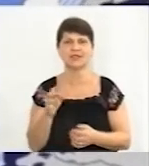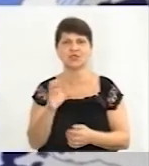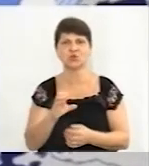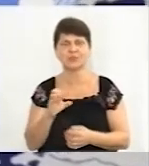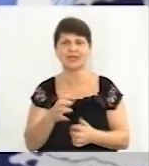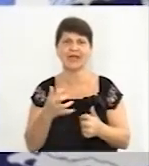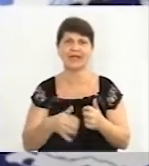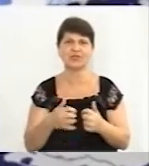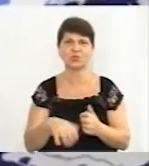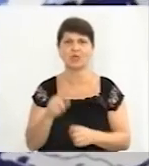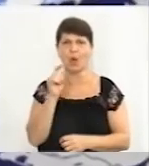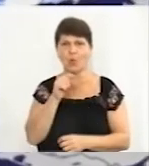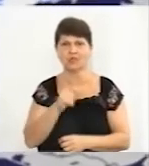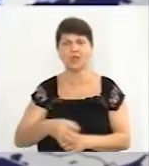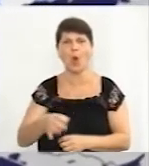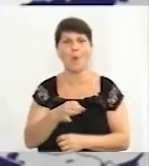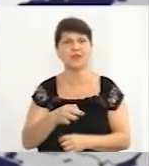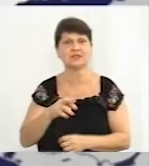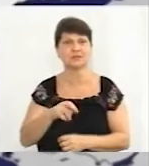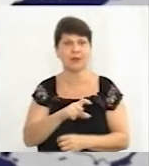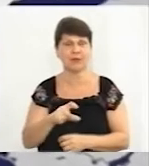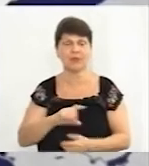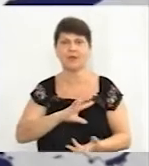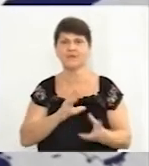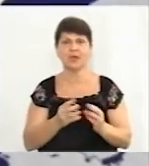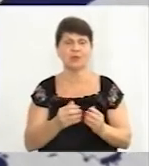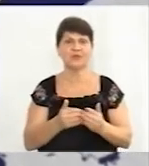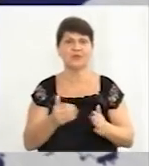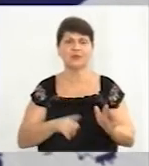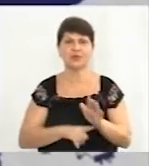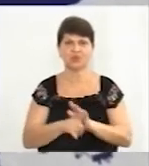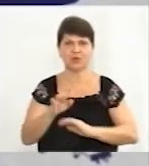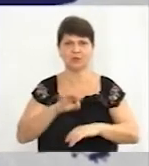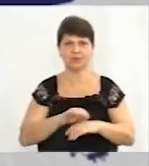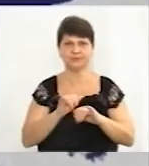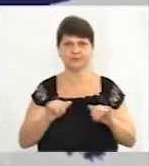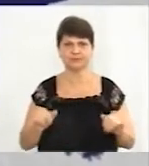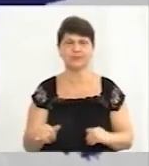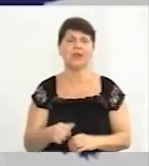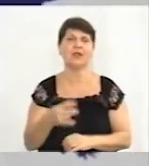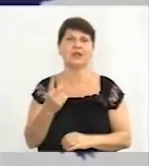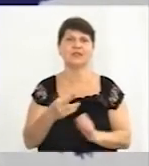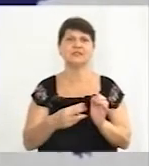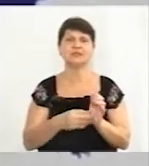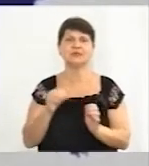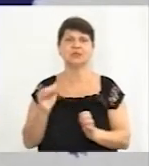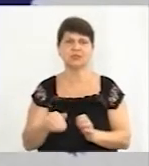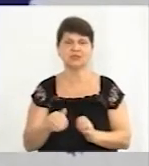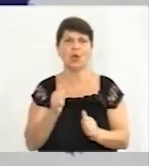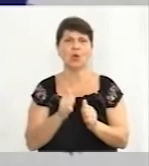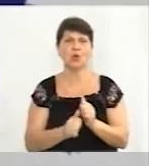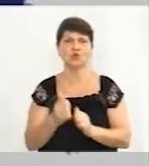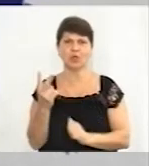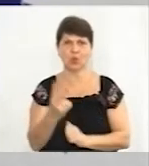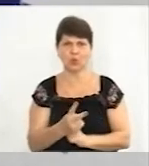і Луганській областях. Загалом від початку пандемії маємо понад 28 тисяч інфікованих людей, кожен другий